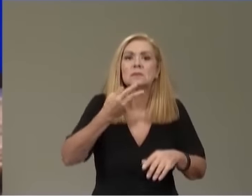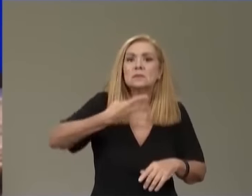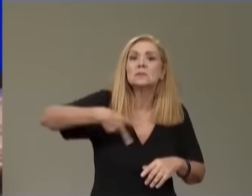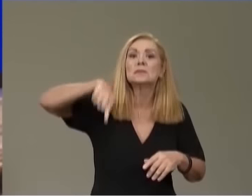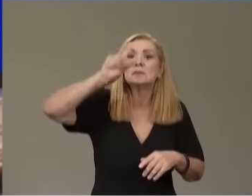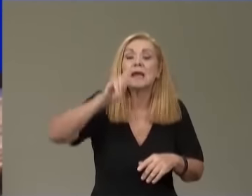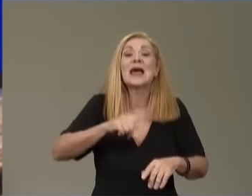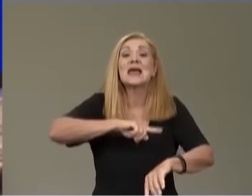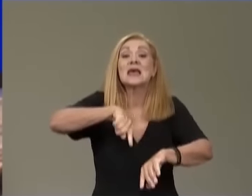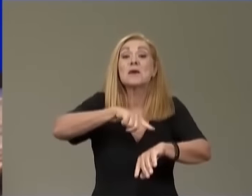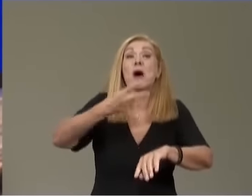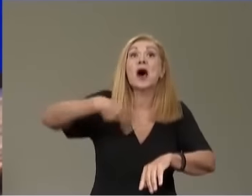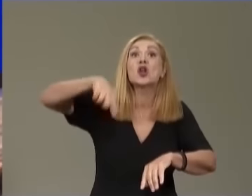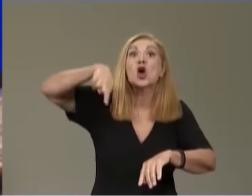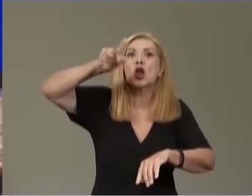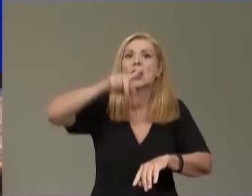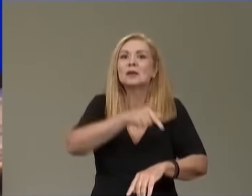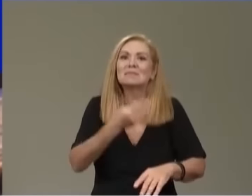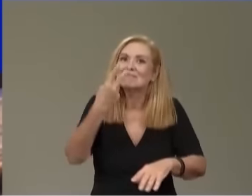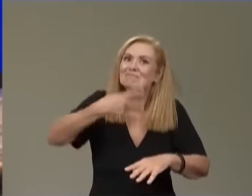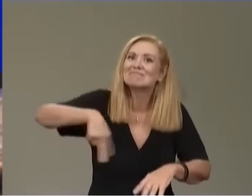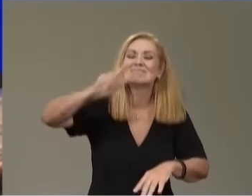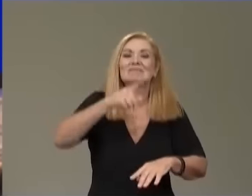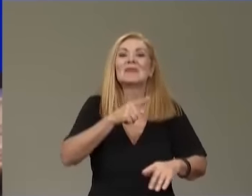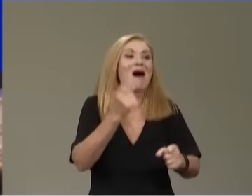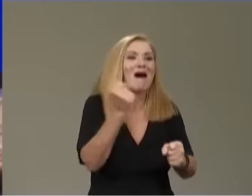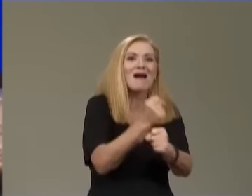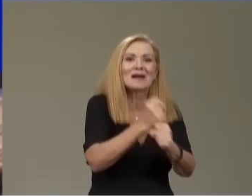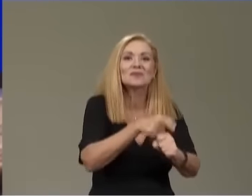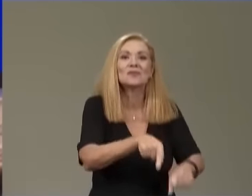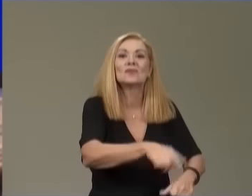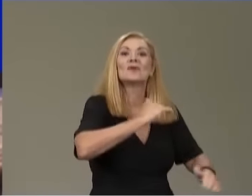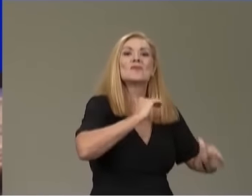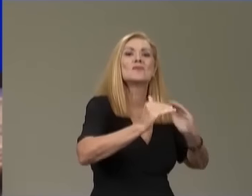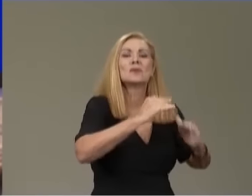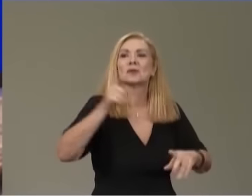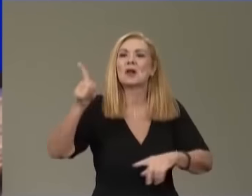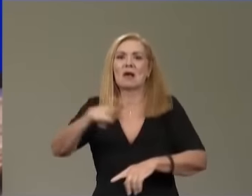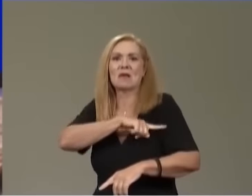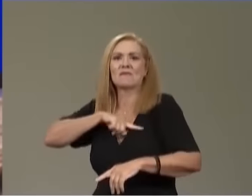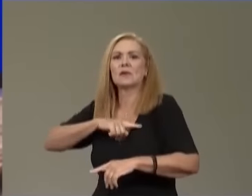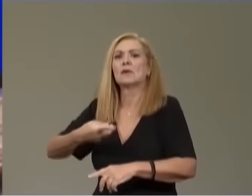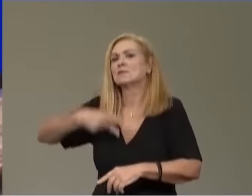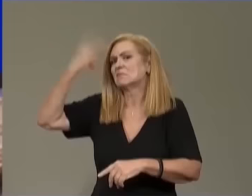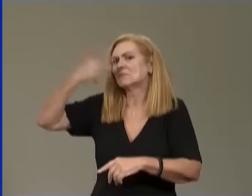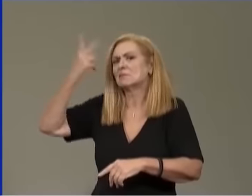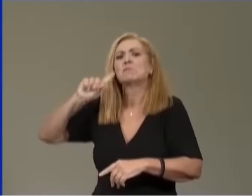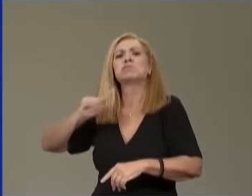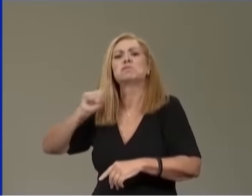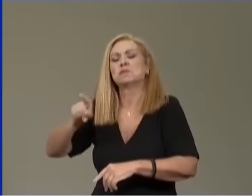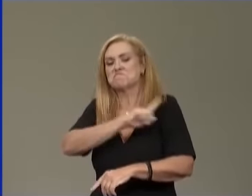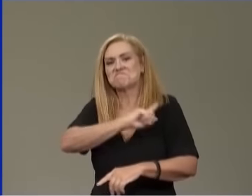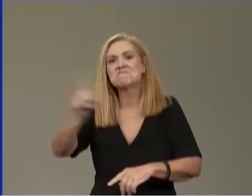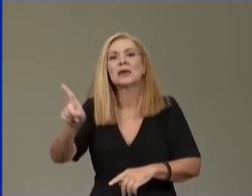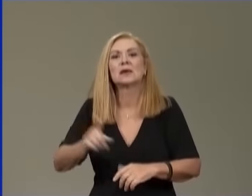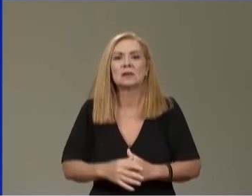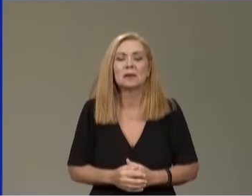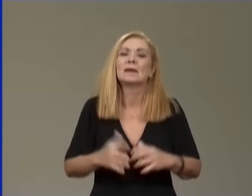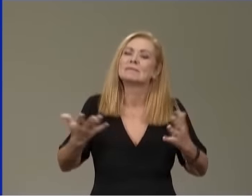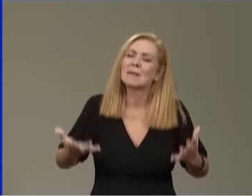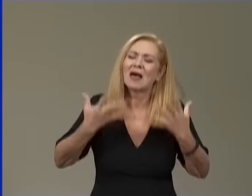δηλωμένες υπερορίες, προστατεύοντας τους εργαζόμενους από τις αυθαιρετίες των εργοδοτών. Υπάρχουν λοιπόν